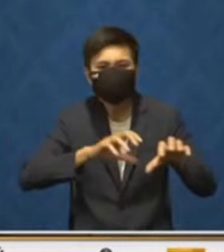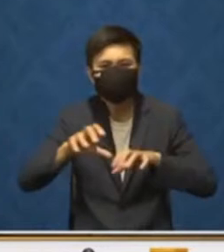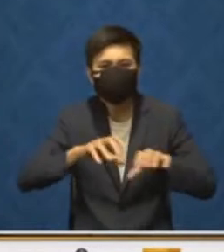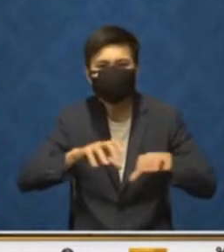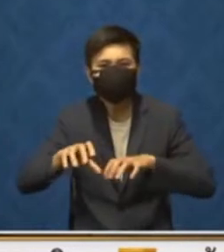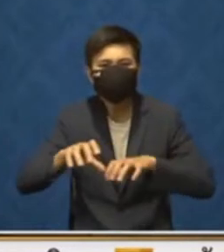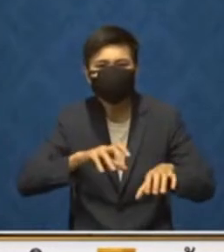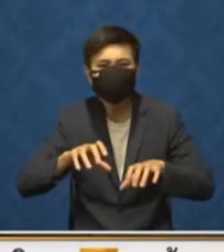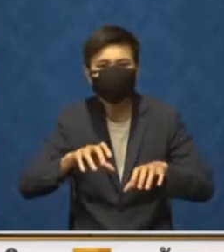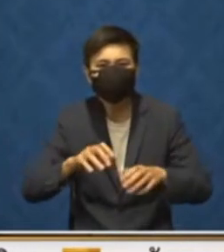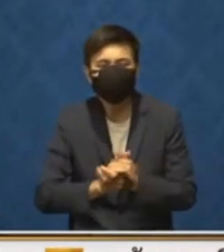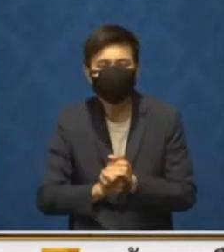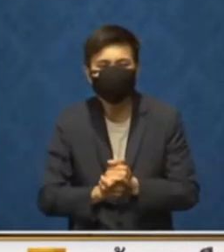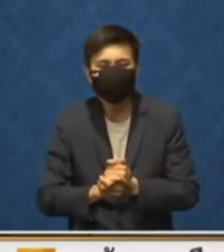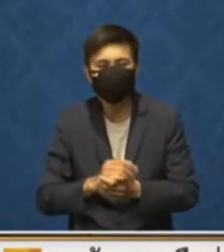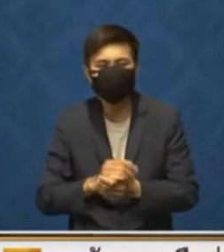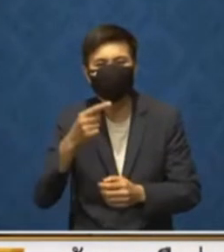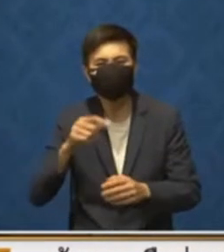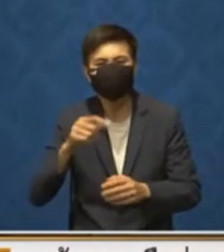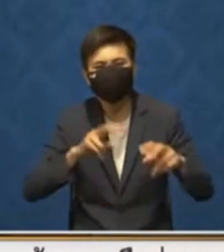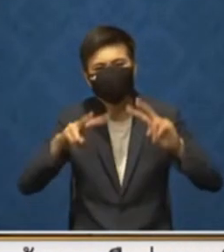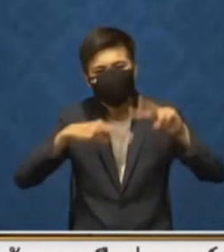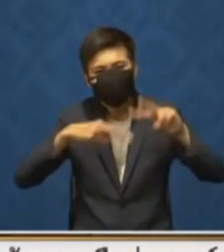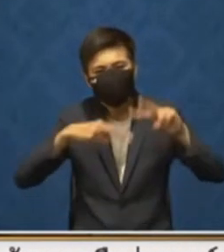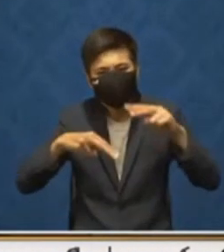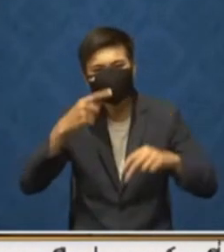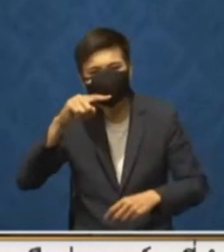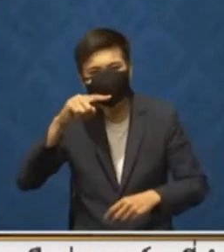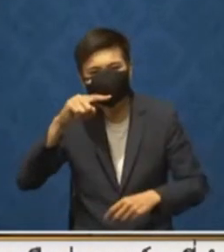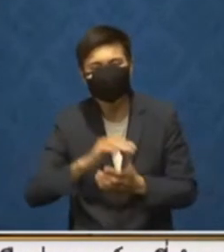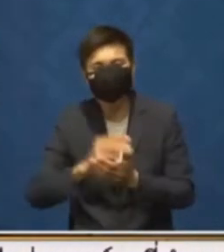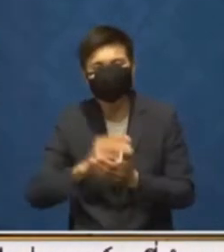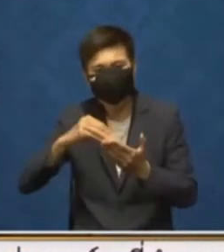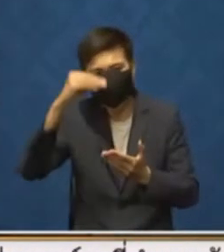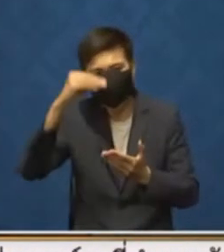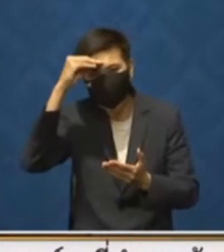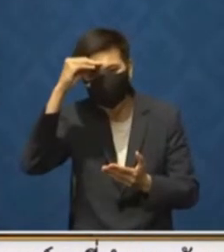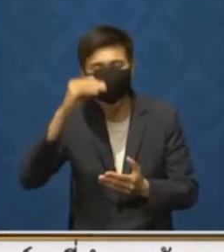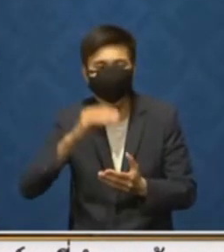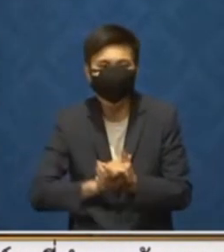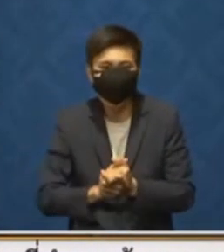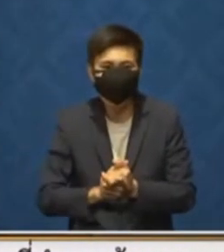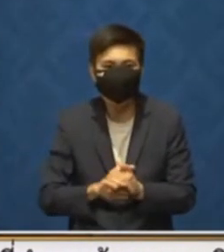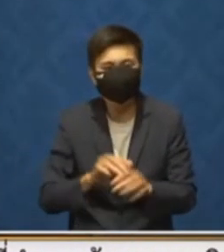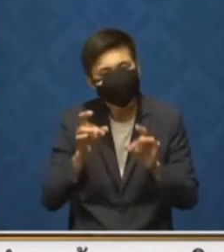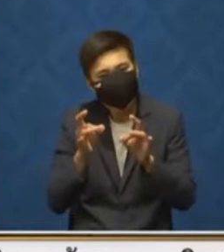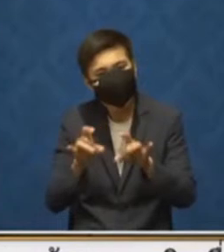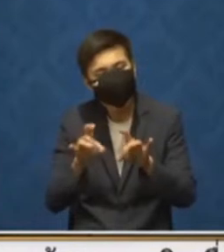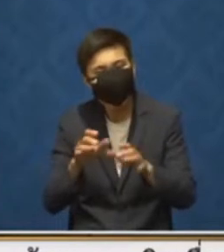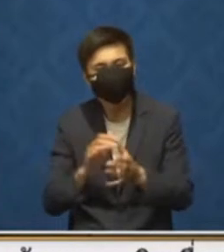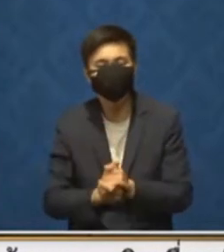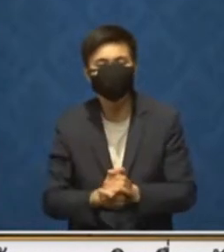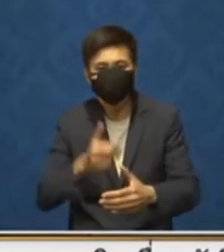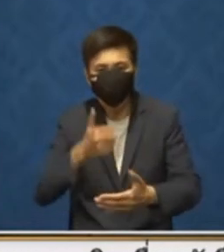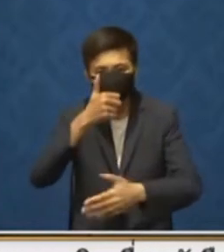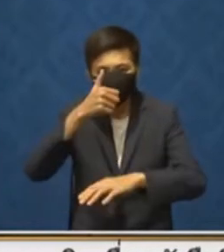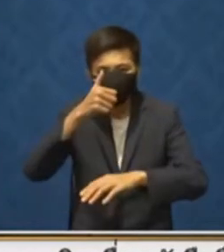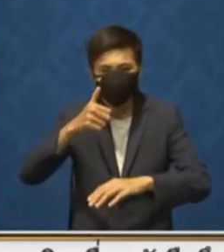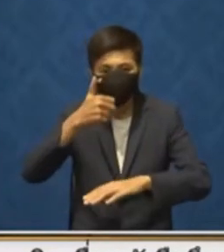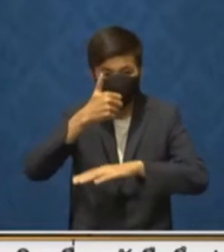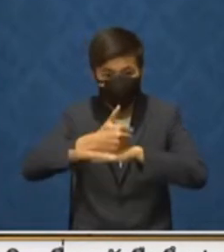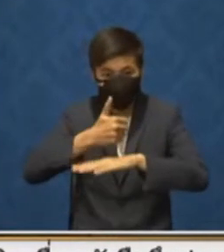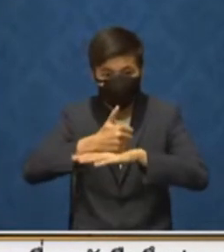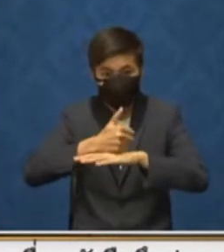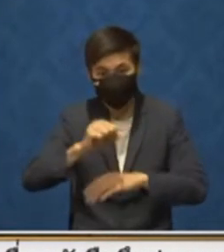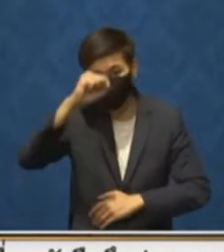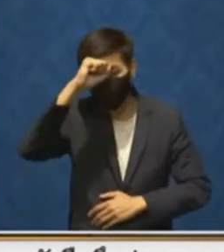อย่างที่เห็นเห็นเนื้อจนกระทั่งนักศึกษาไปล้อเลียนว่าผู้นำโง่พวกเราจะต้องตายกัน